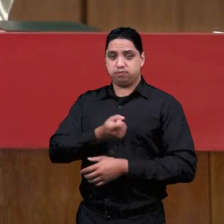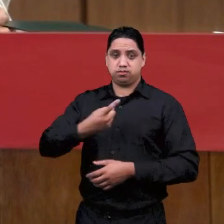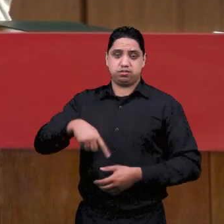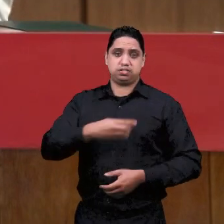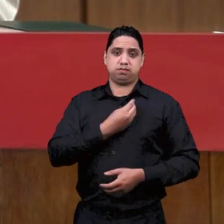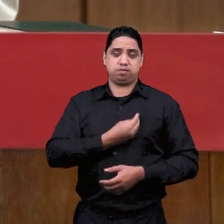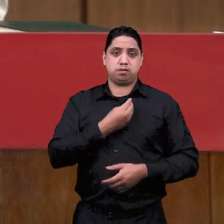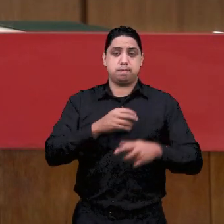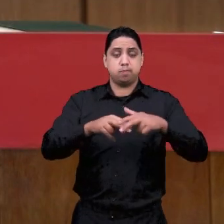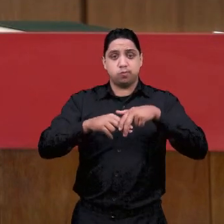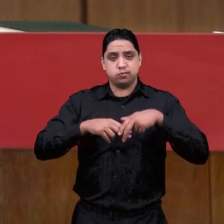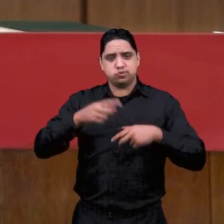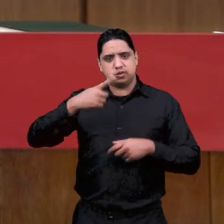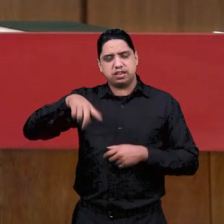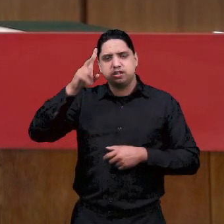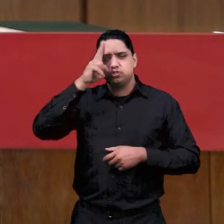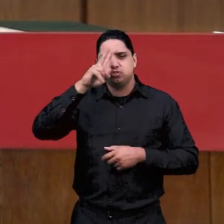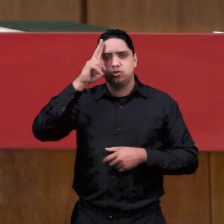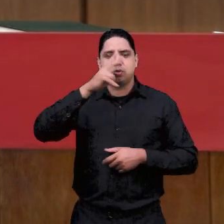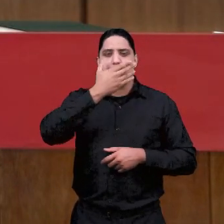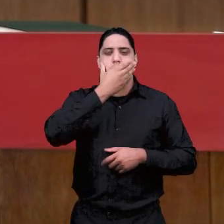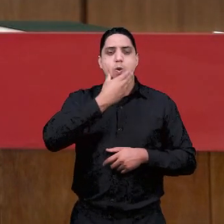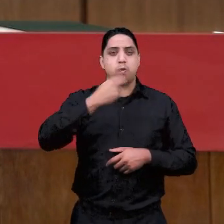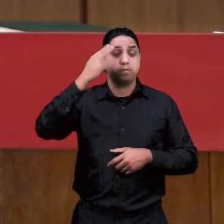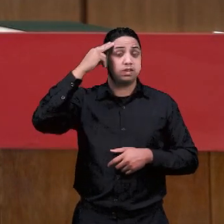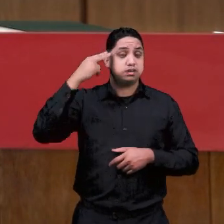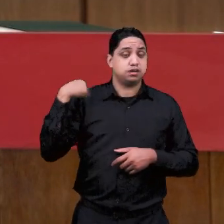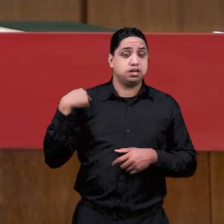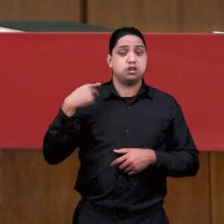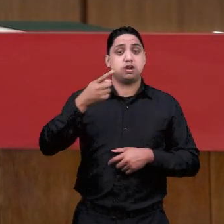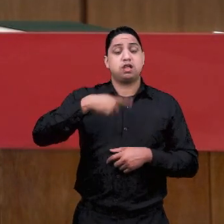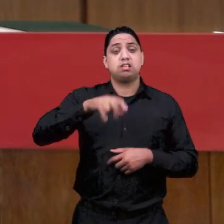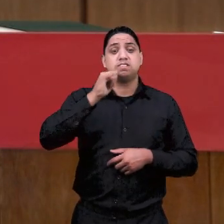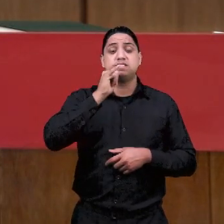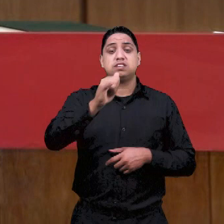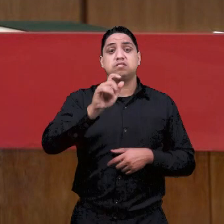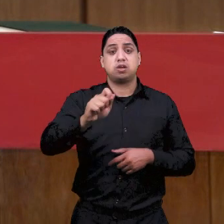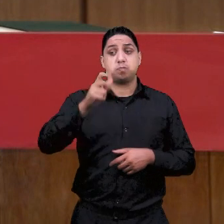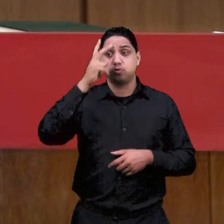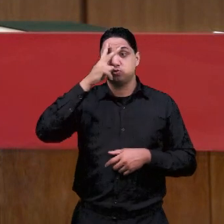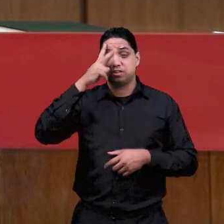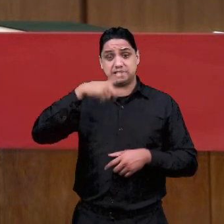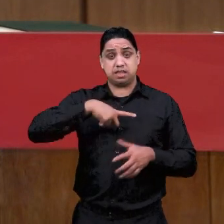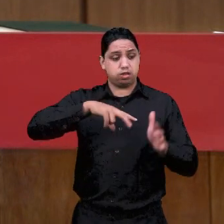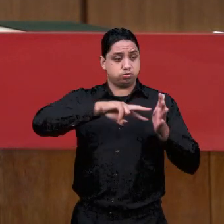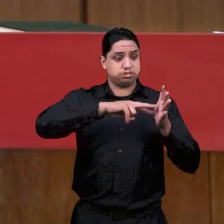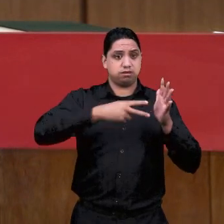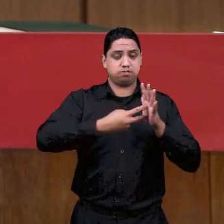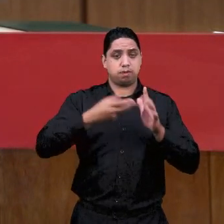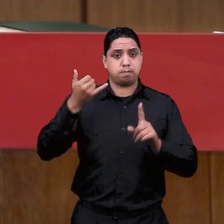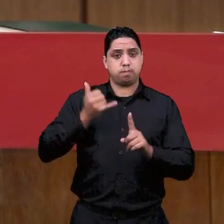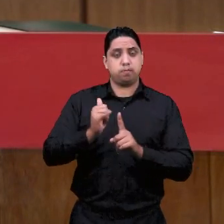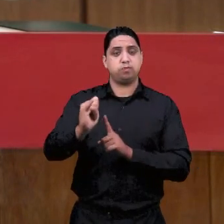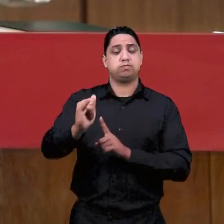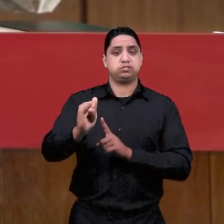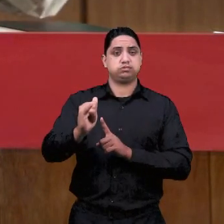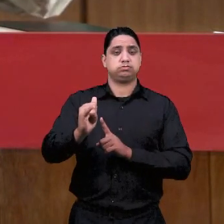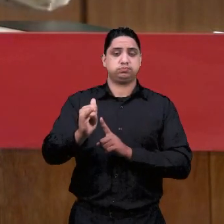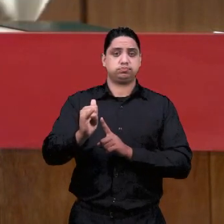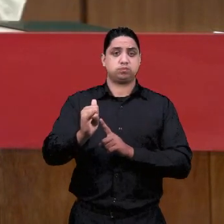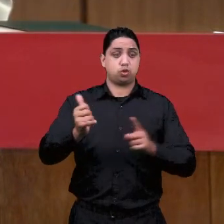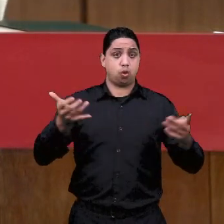Joseph, nous sommes en train de voir une histoire avec une signification prophétique qui arrive dans nos